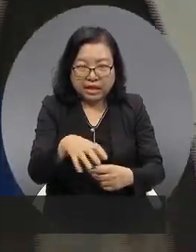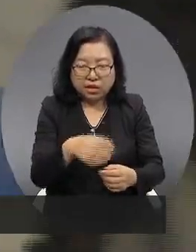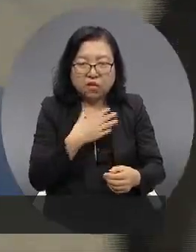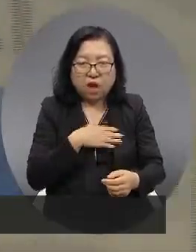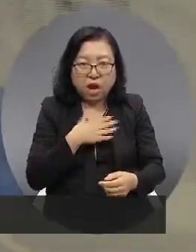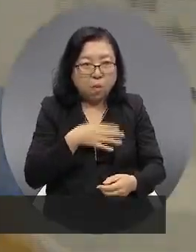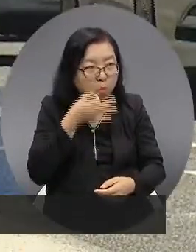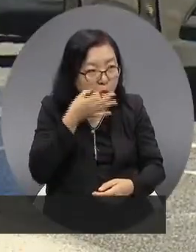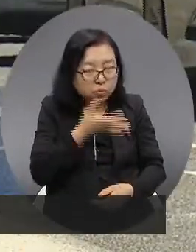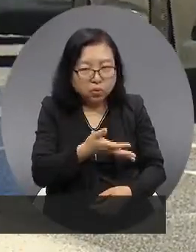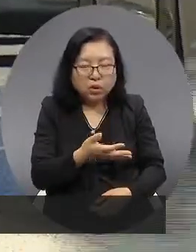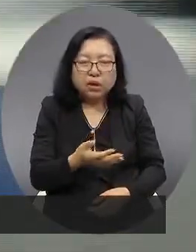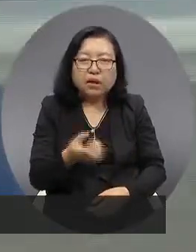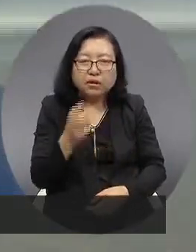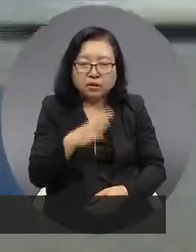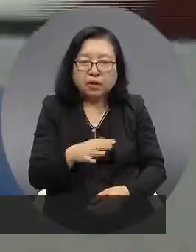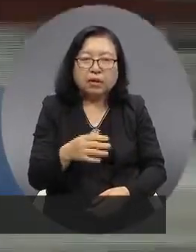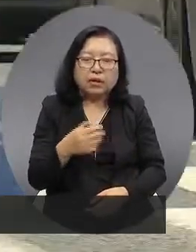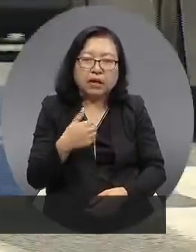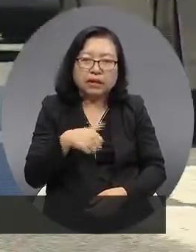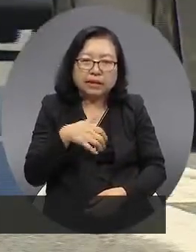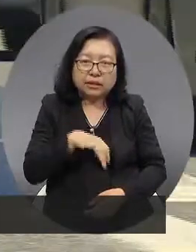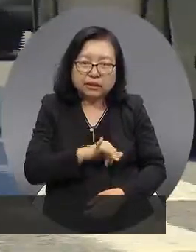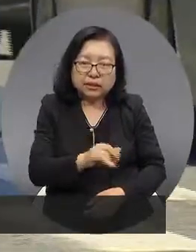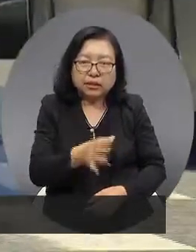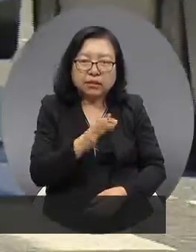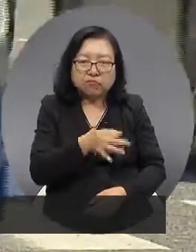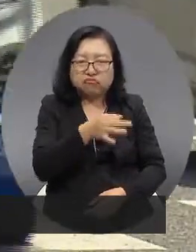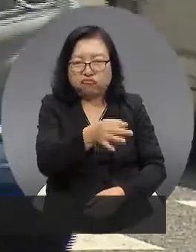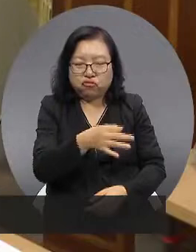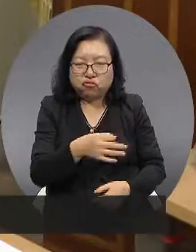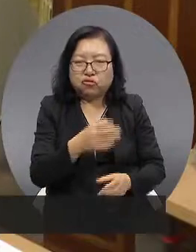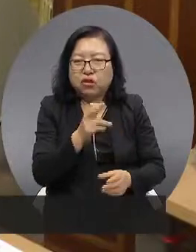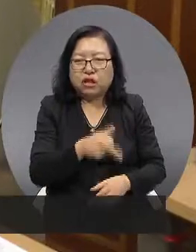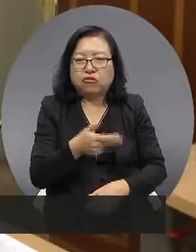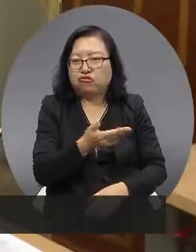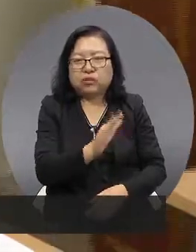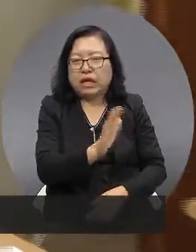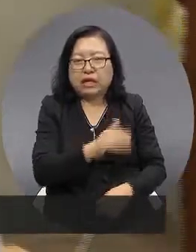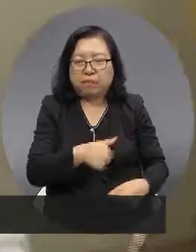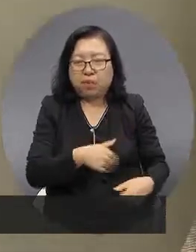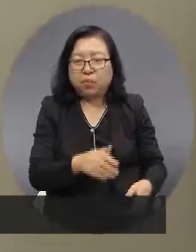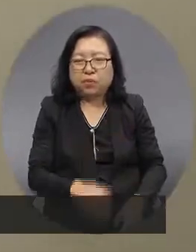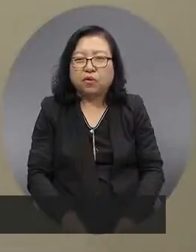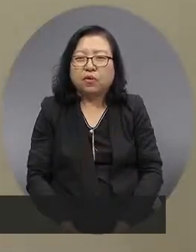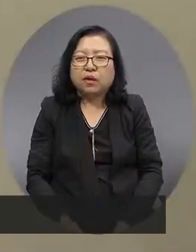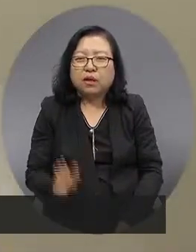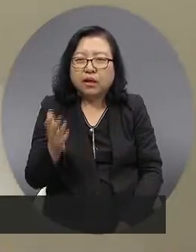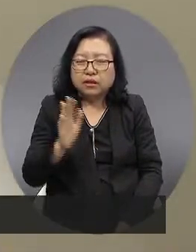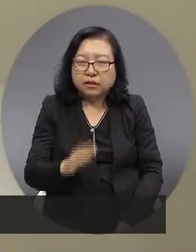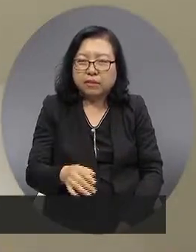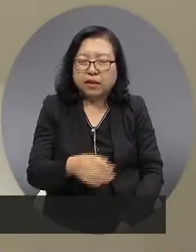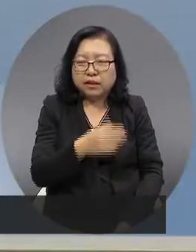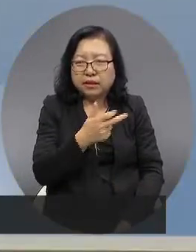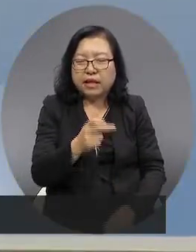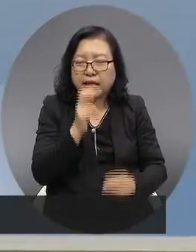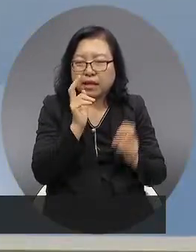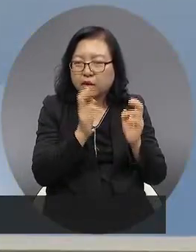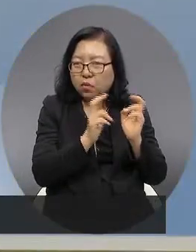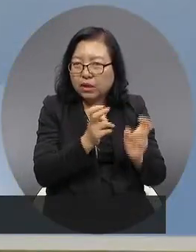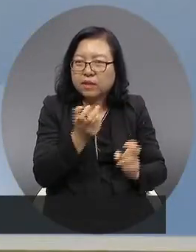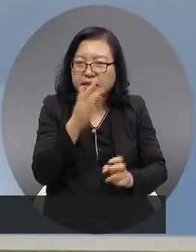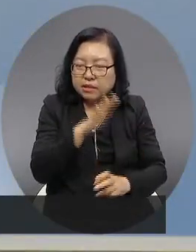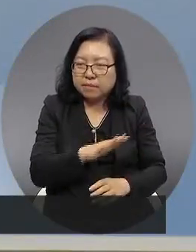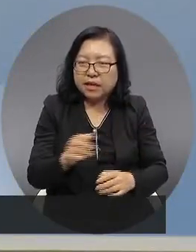따로 아이들한테 뭐 돈이나 뭐 카드를 보내지 않아도 되는데. 대기업의 독과점에 맞서 지역 택시업계가 힘을